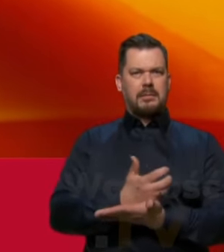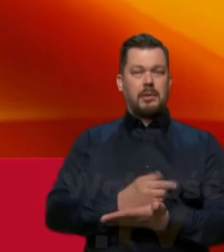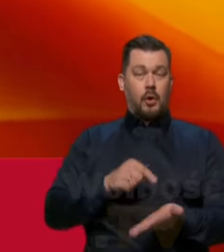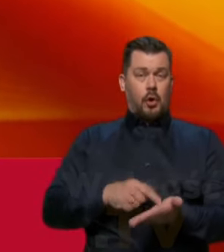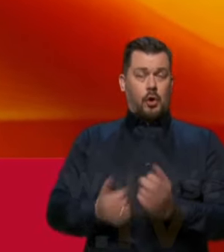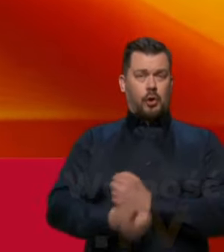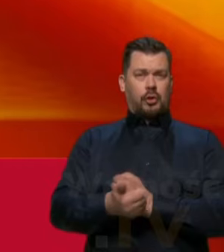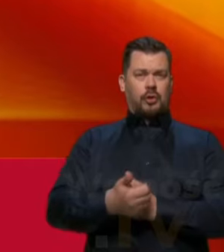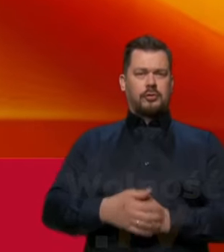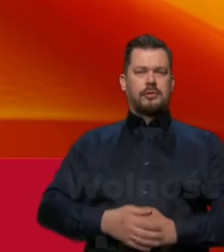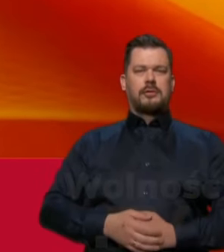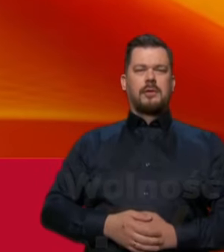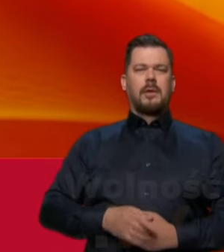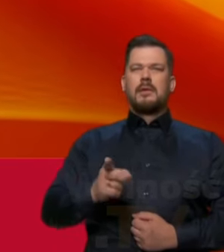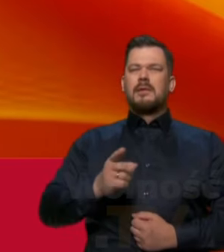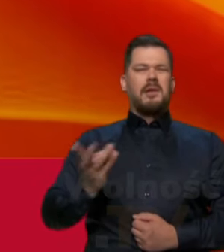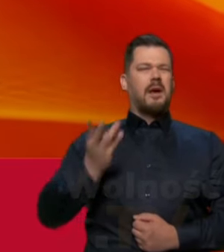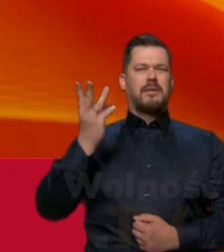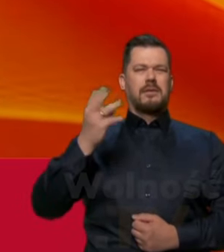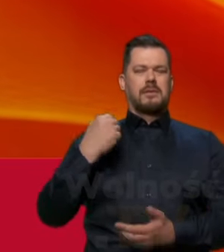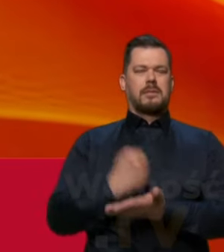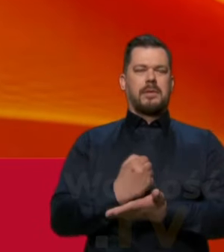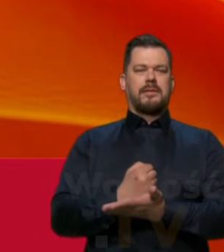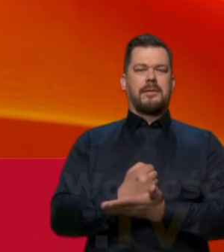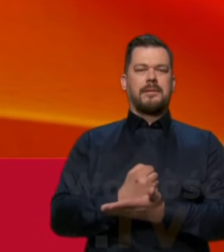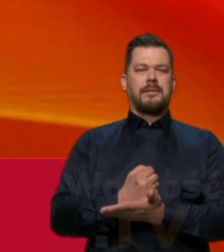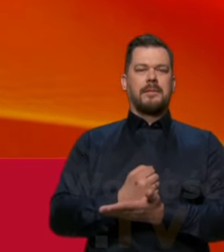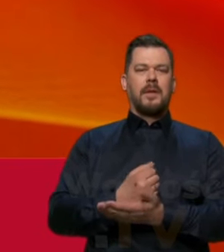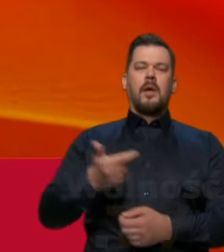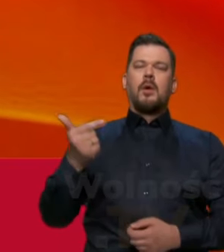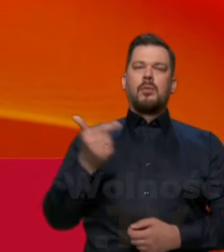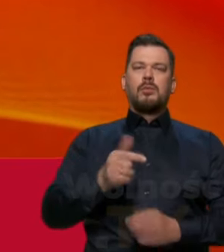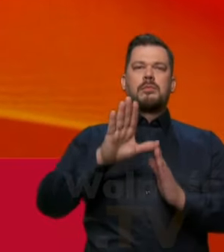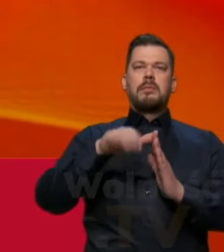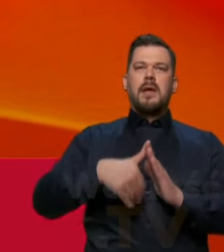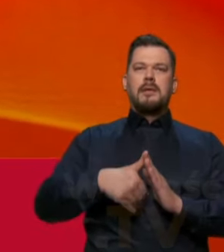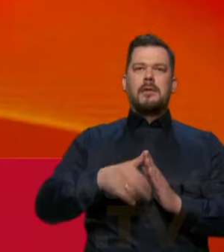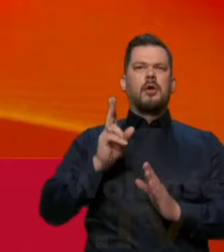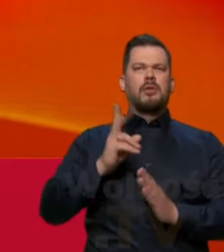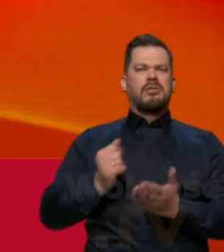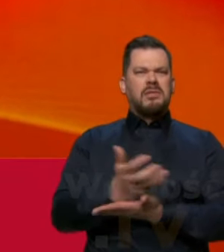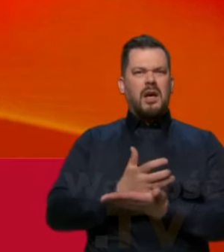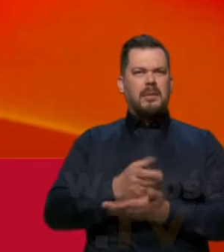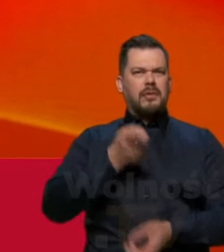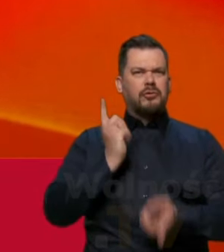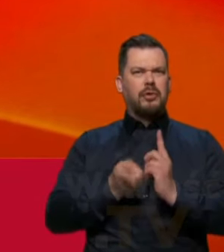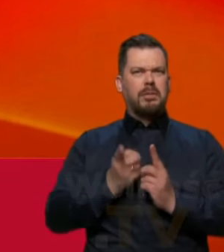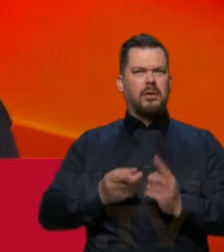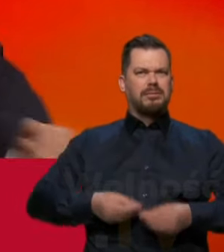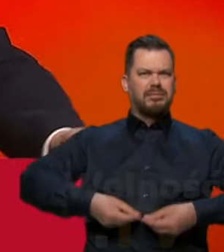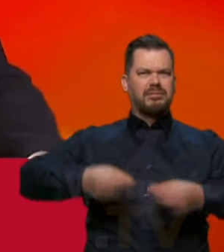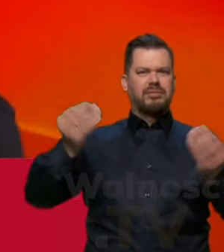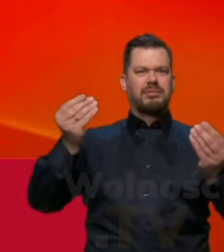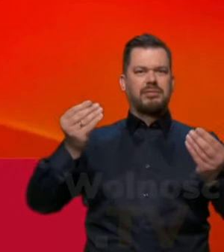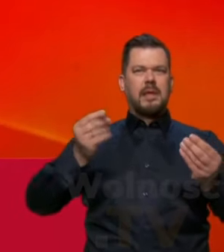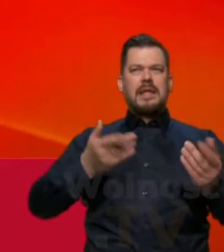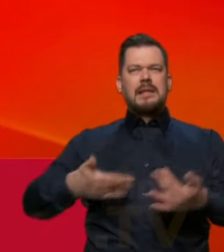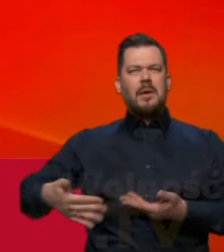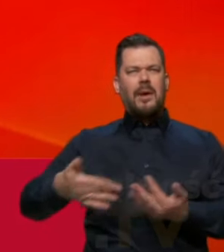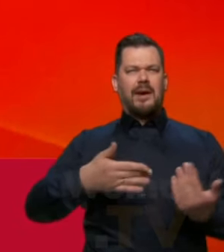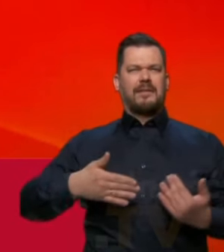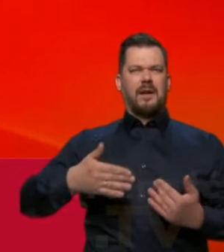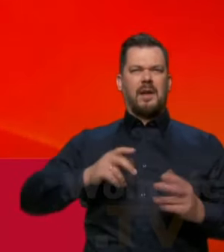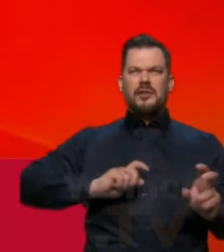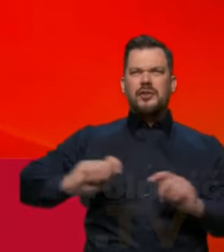Warszawy. I to jest podstawowa sprawa. Żeby to było miasto ludzi, którzy się dorabiają, szybko jeżdżą po Warszawie. Tu załatwią, tam